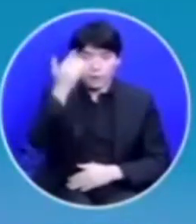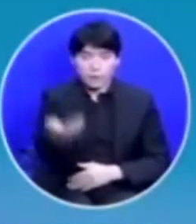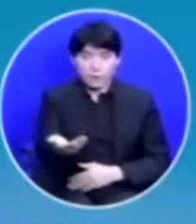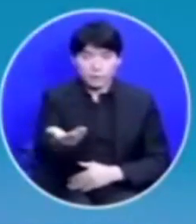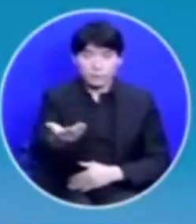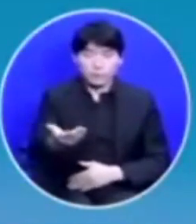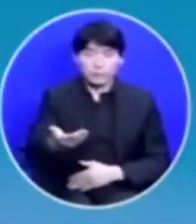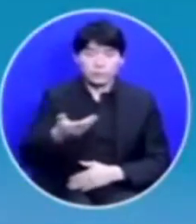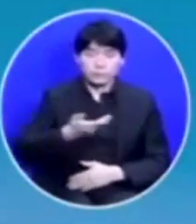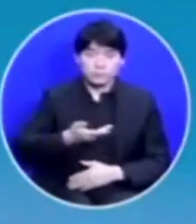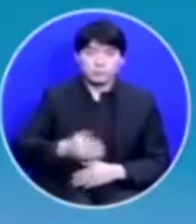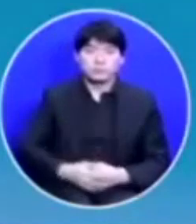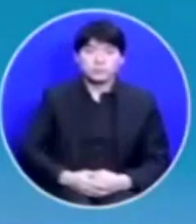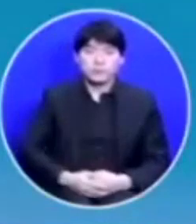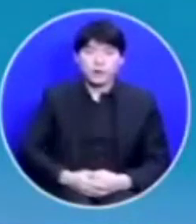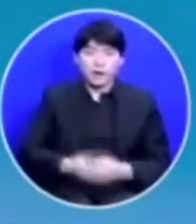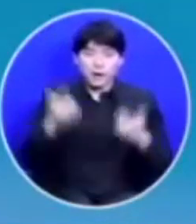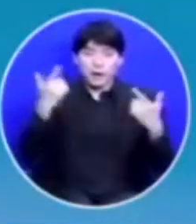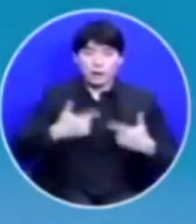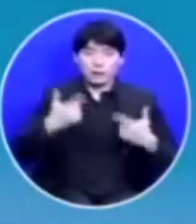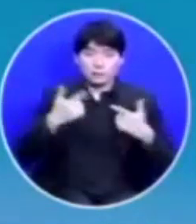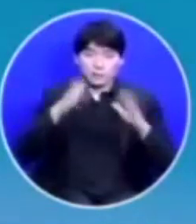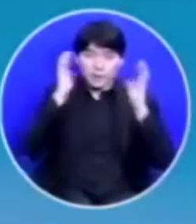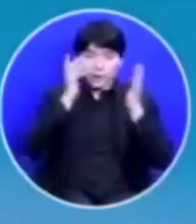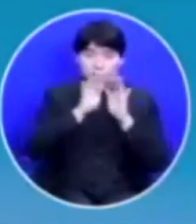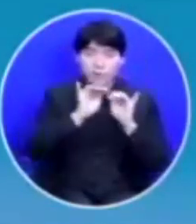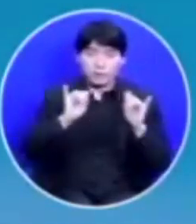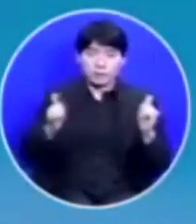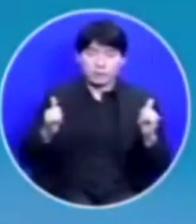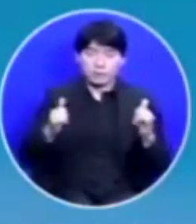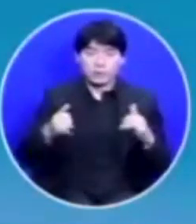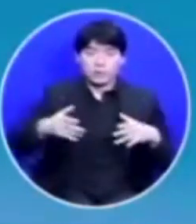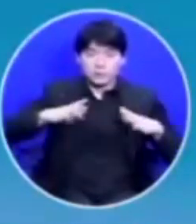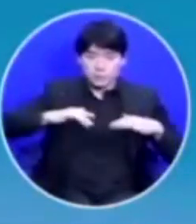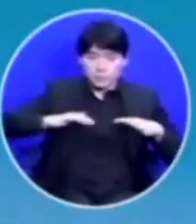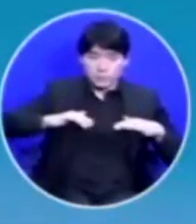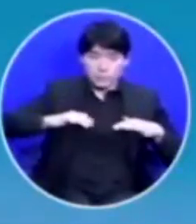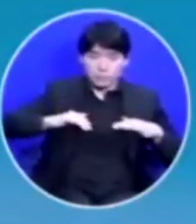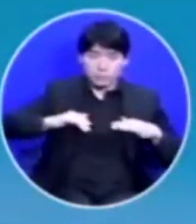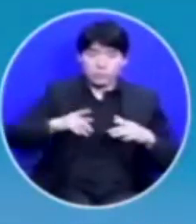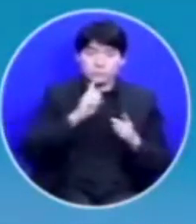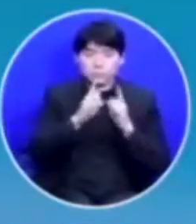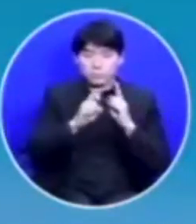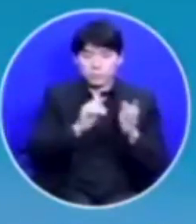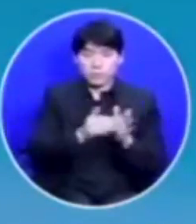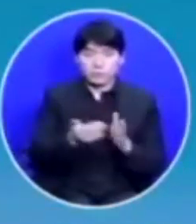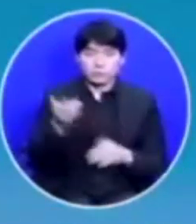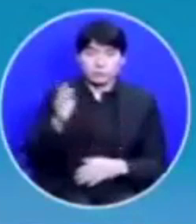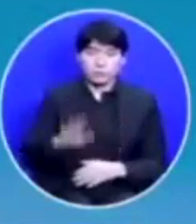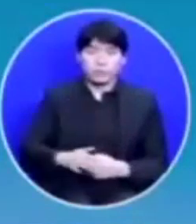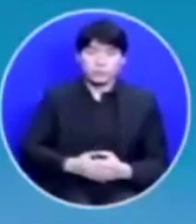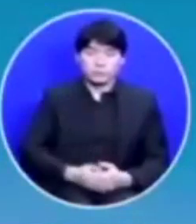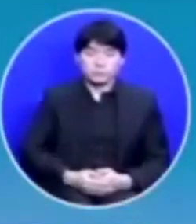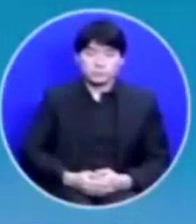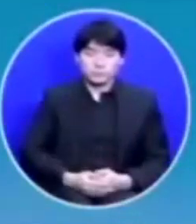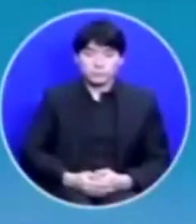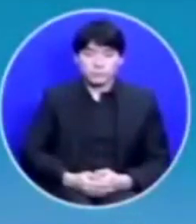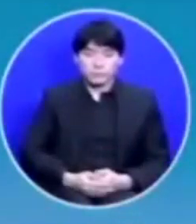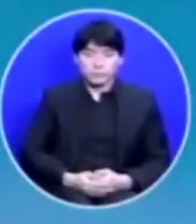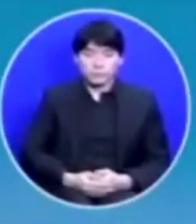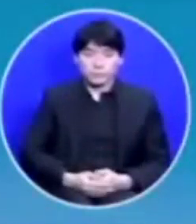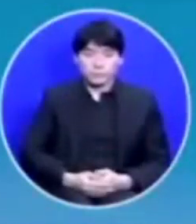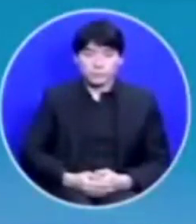항상 그 아이를 다른 사람들 앞에 자랑 하고 다녔어요 그렇게 부럽게 잘 자랐고